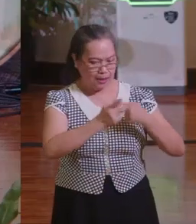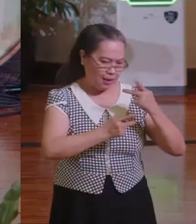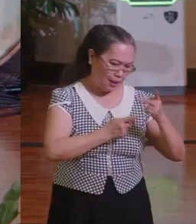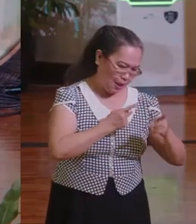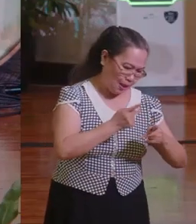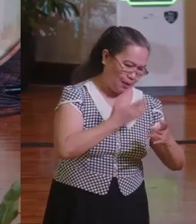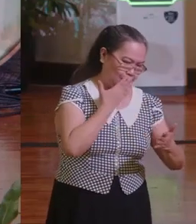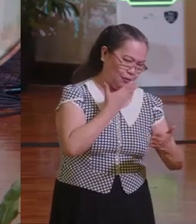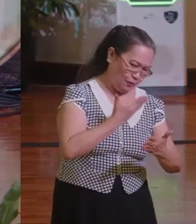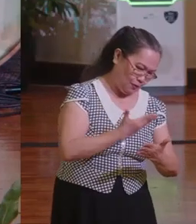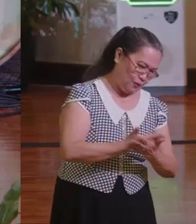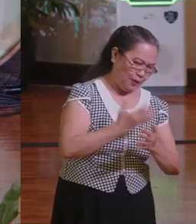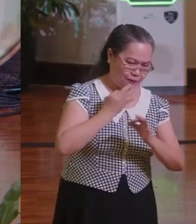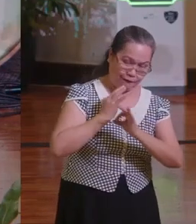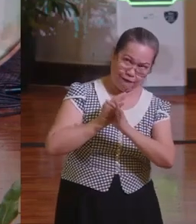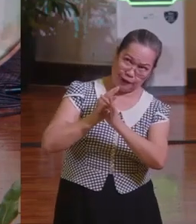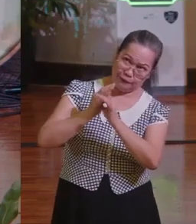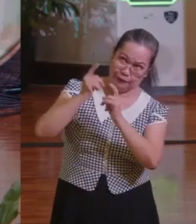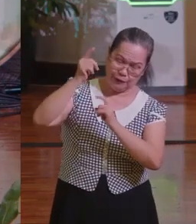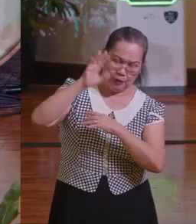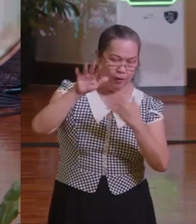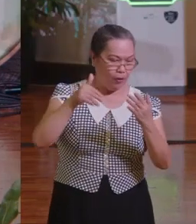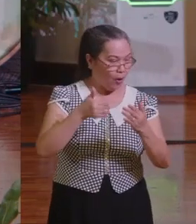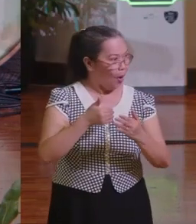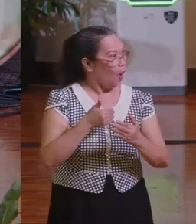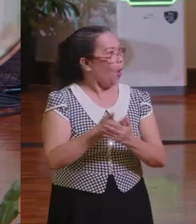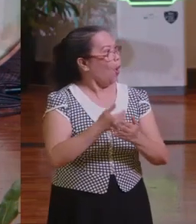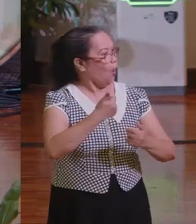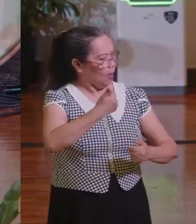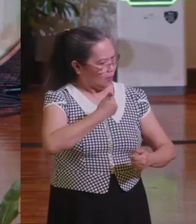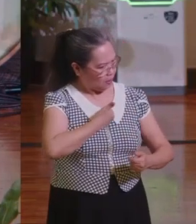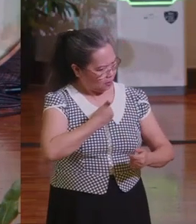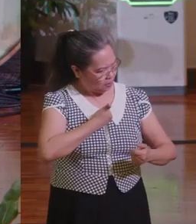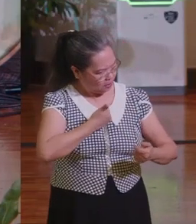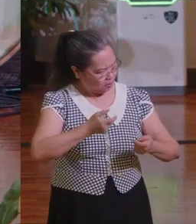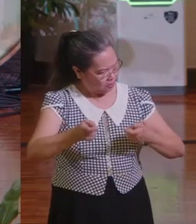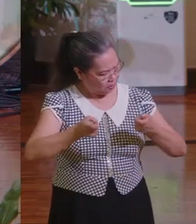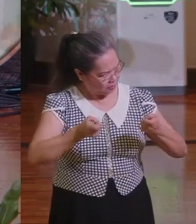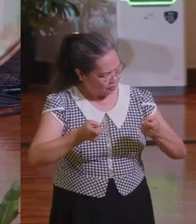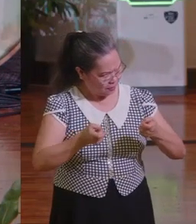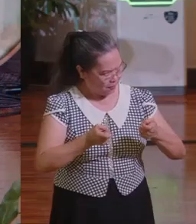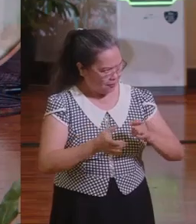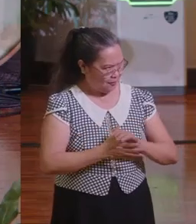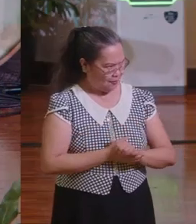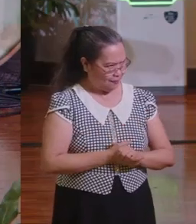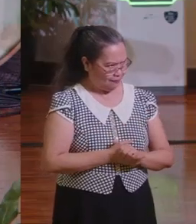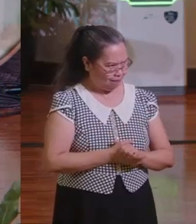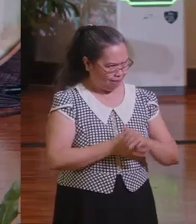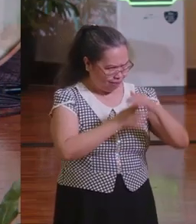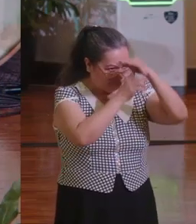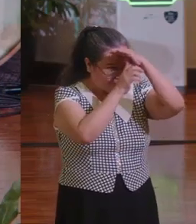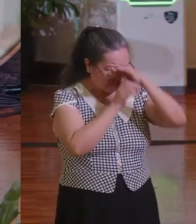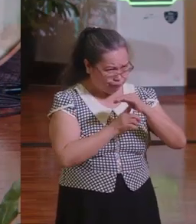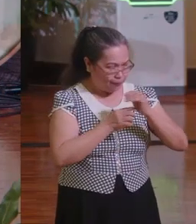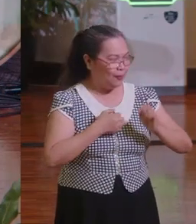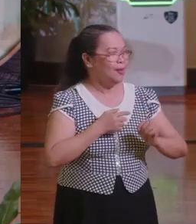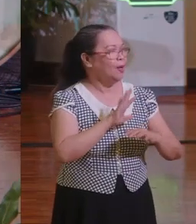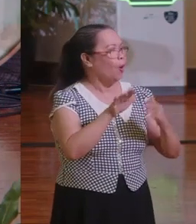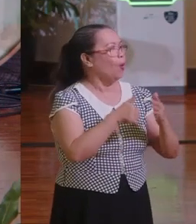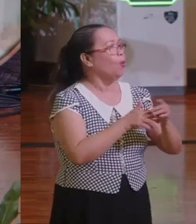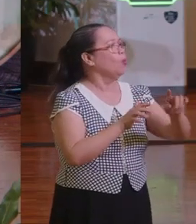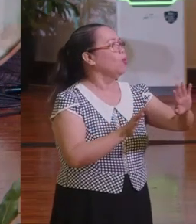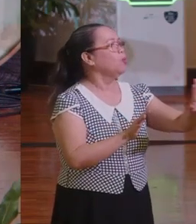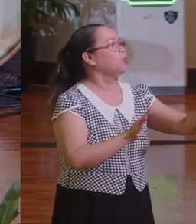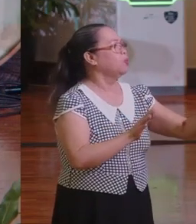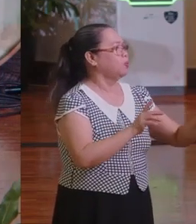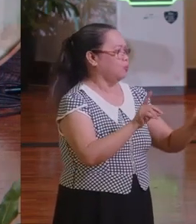kindness, goodness, faithfulness, gentleness, and self-control. Kayo na, sabi nga sa verse